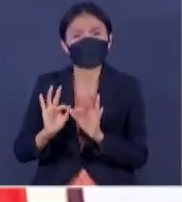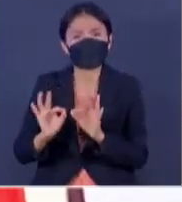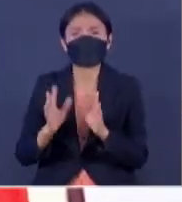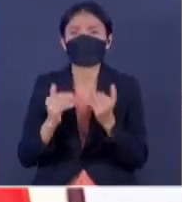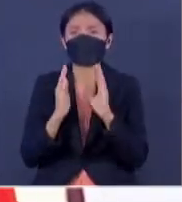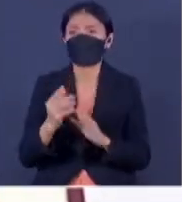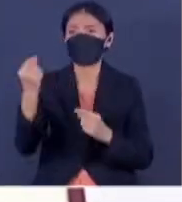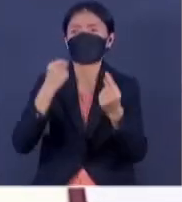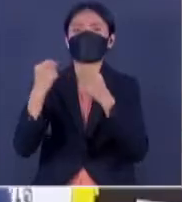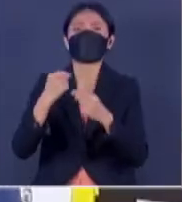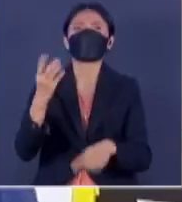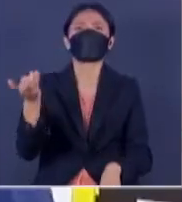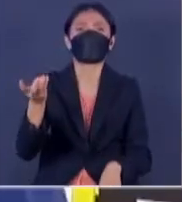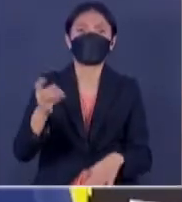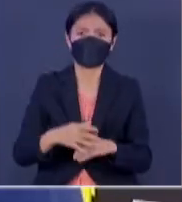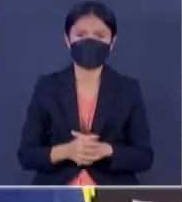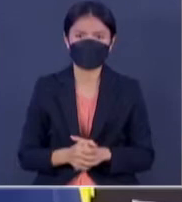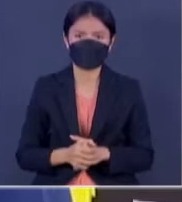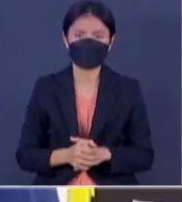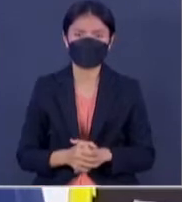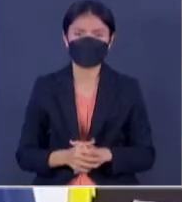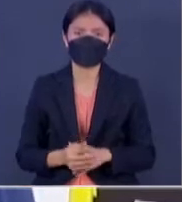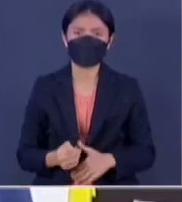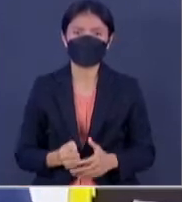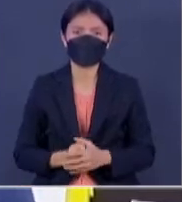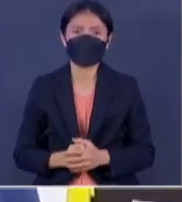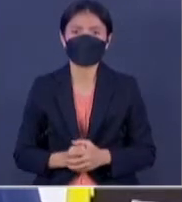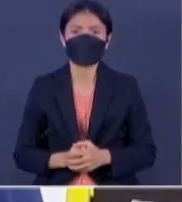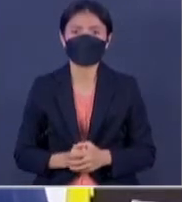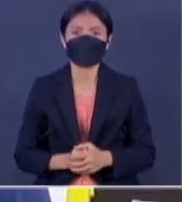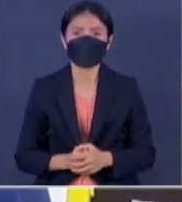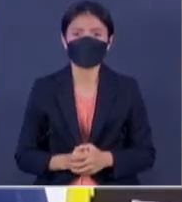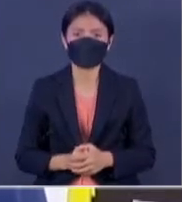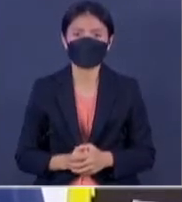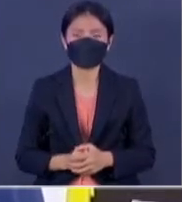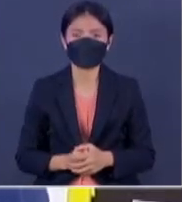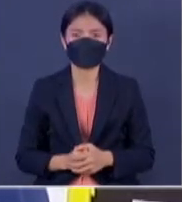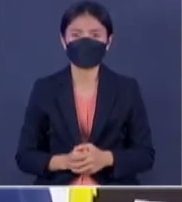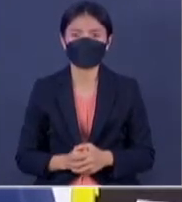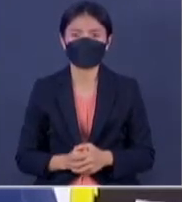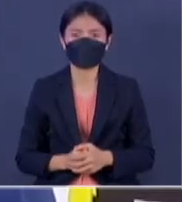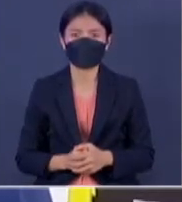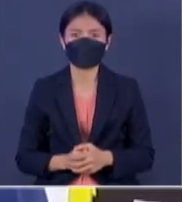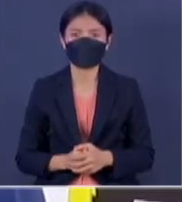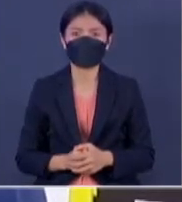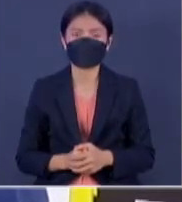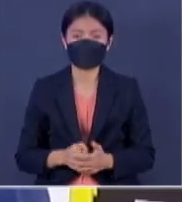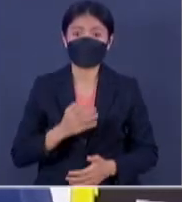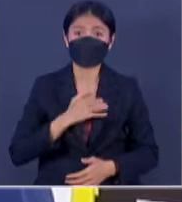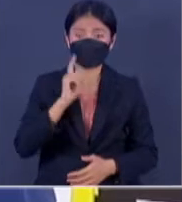ไปมากค่ะ แล้วเนี่ยเราจะไปต่างประเทศเนี่ยประมาณปี2ปีแต่ว่าเราเริ่มเป็น1ถึง2เดือนเราต้องไปให้ได้ละ